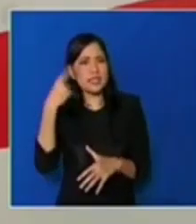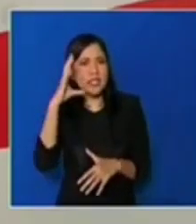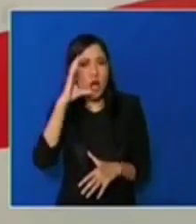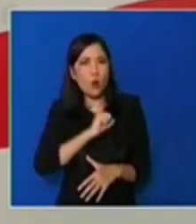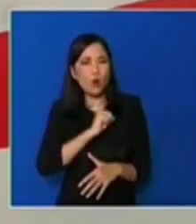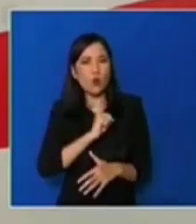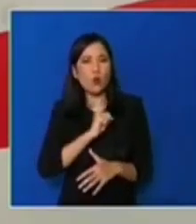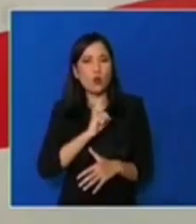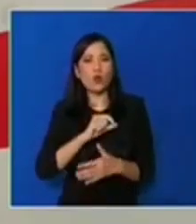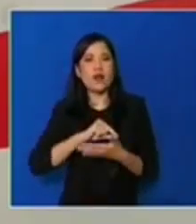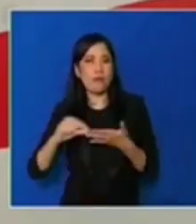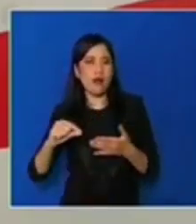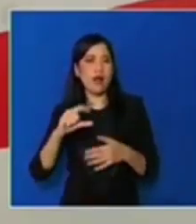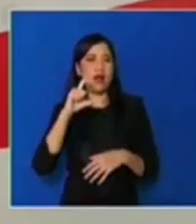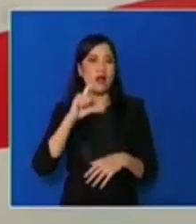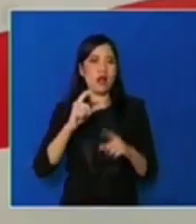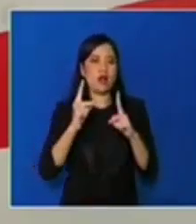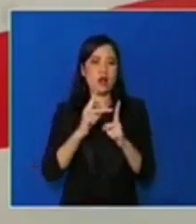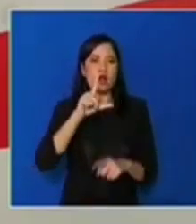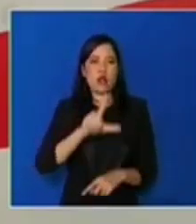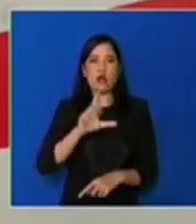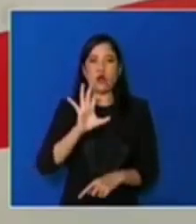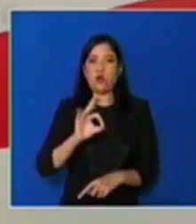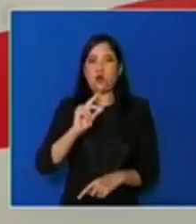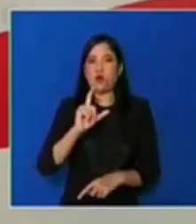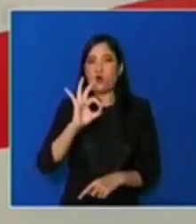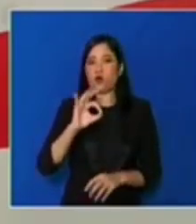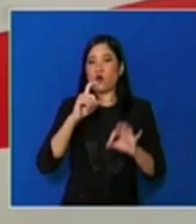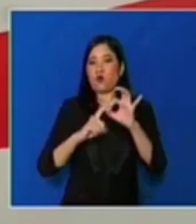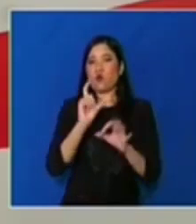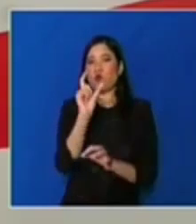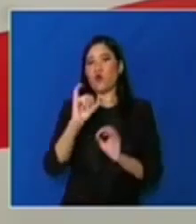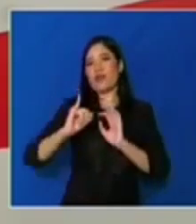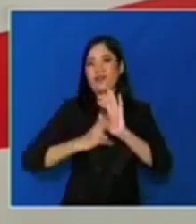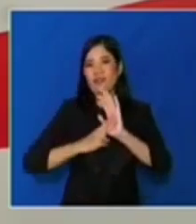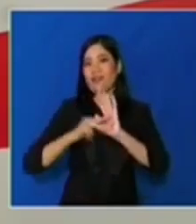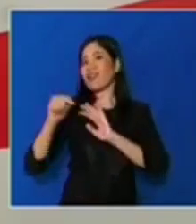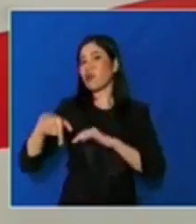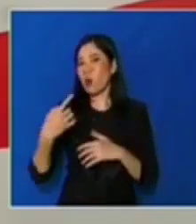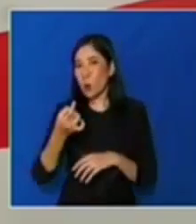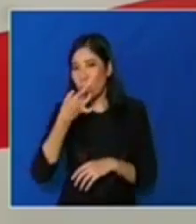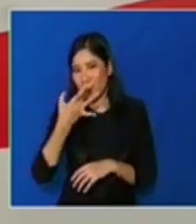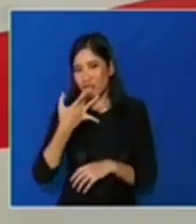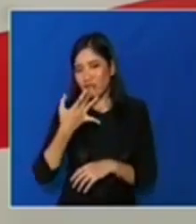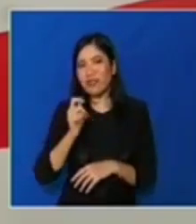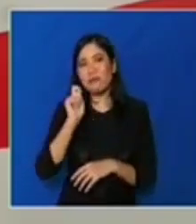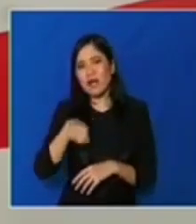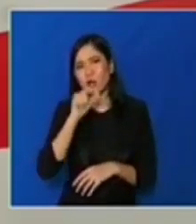nak tersebut namanya klorokuin sekali lagi klorokuin obat digunakan